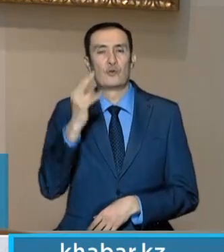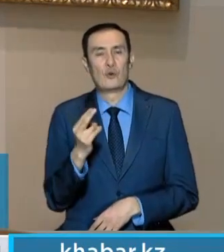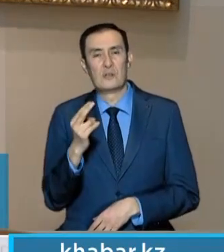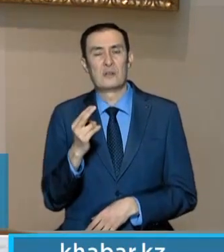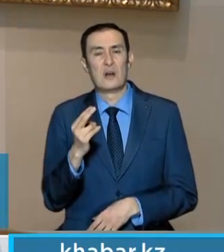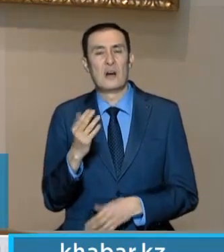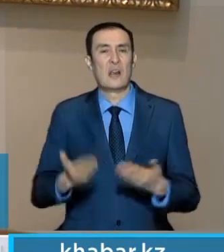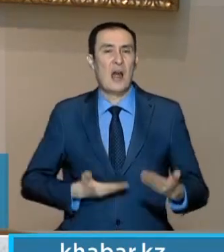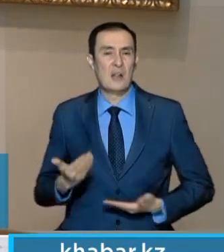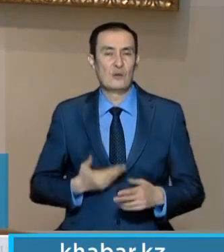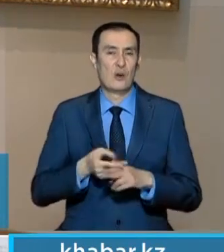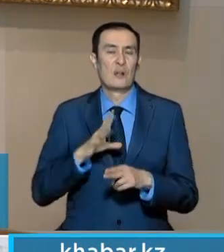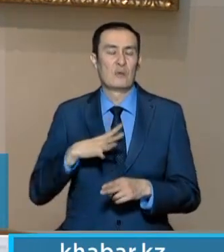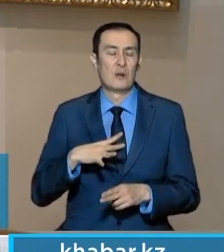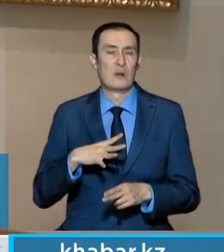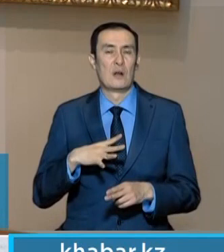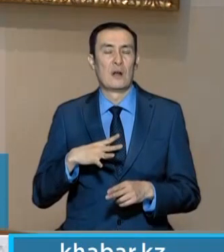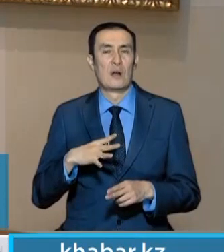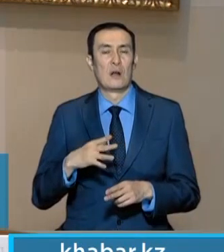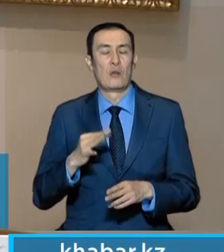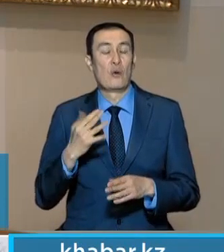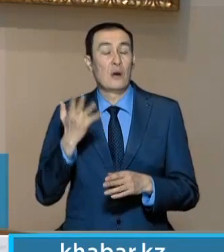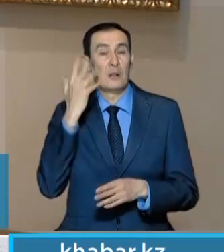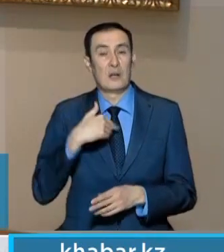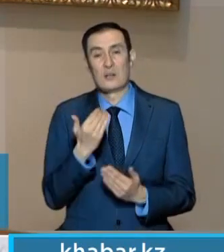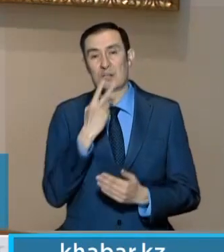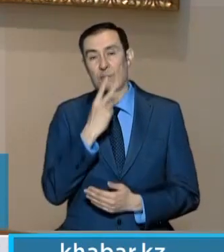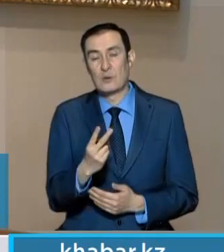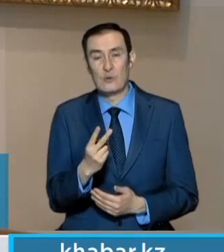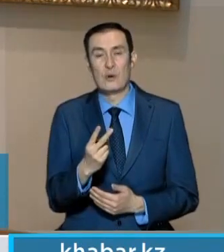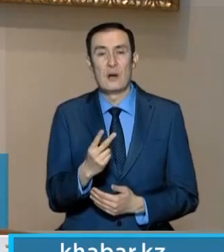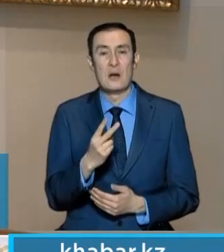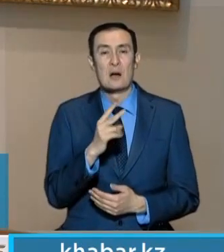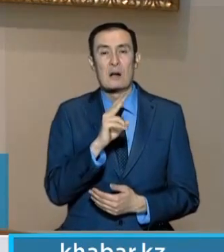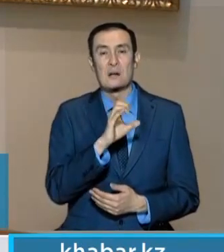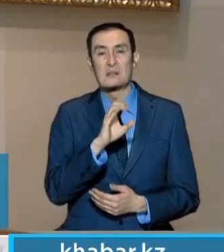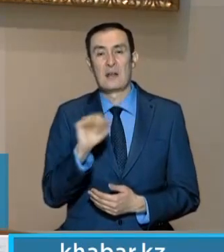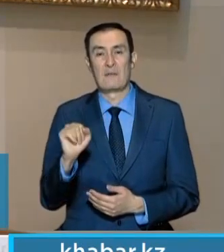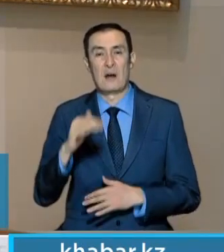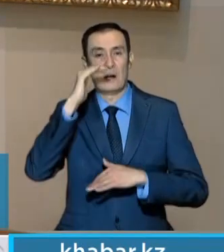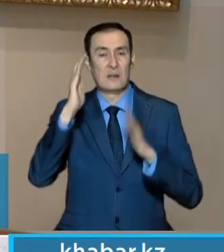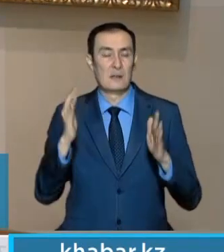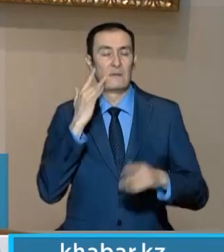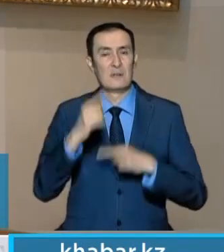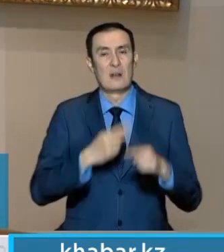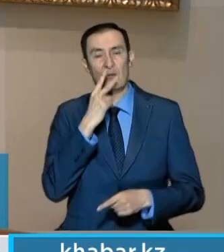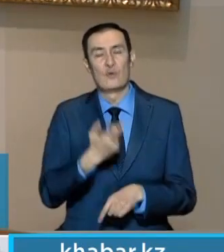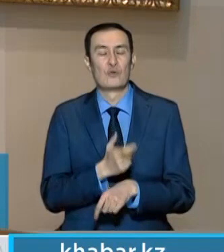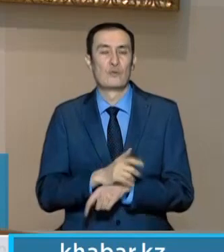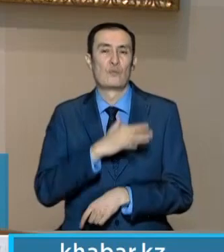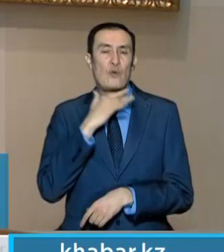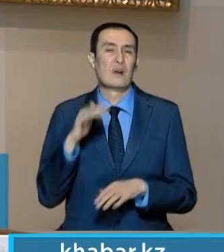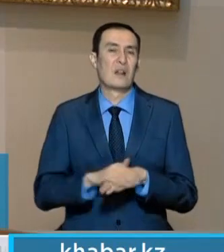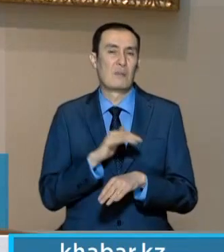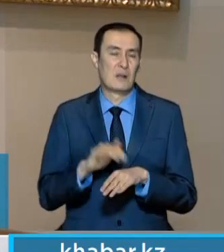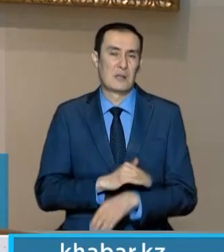того, что это надо было отходить и так далее. Но когда я смотрю работы Абылхана Костеева, я всегда вижу в нем много, очень много